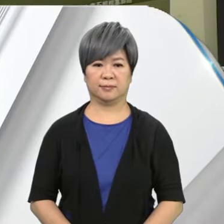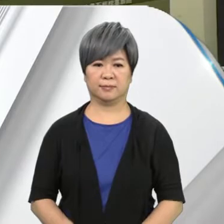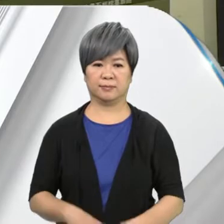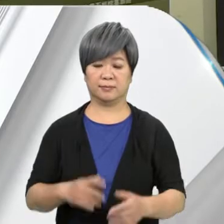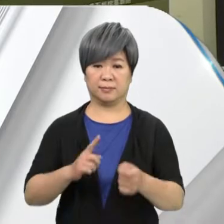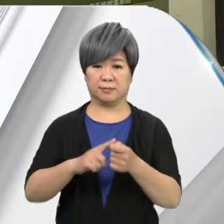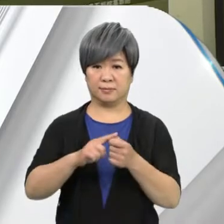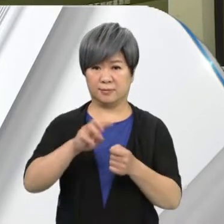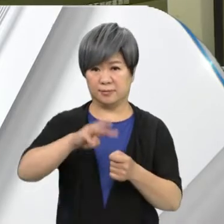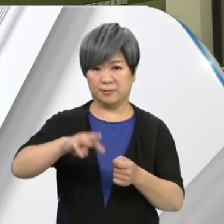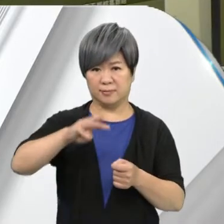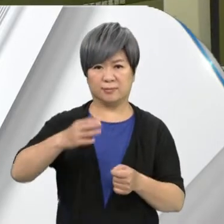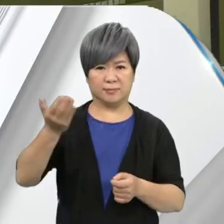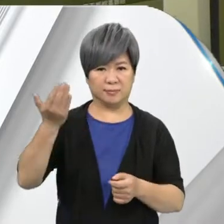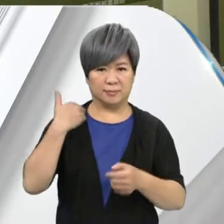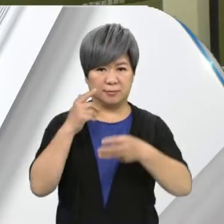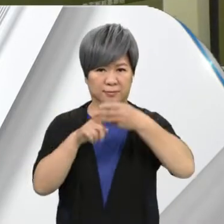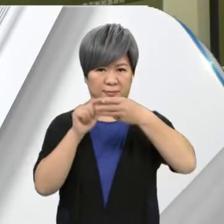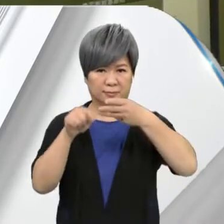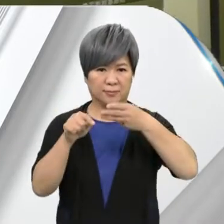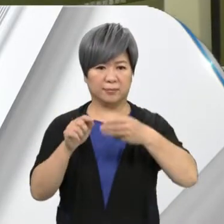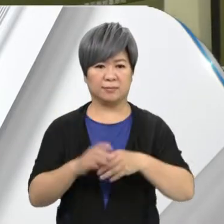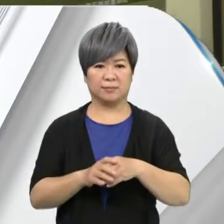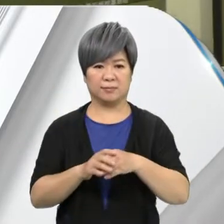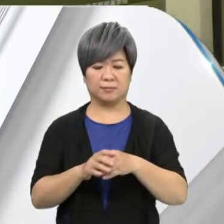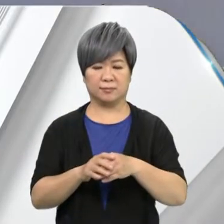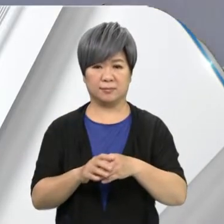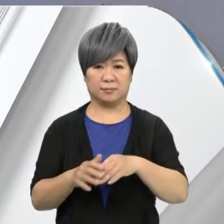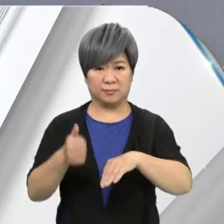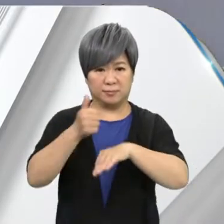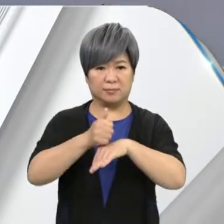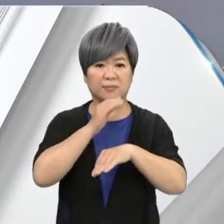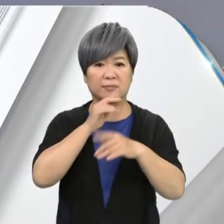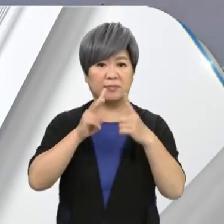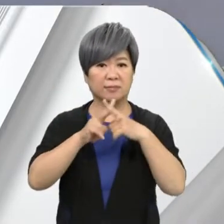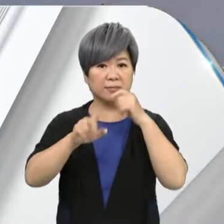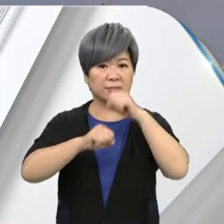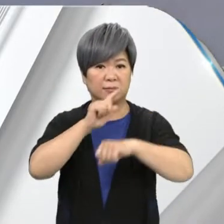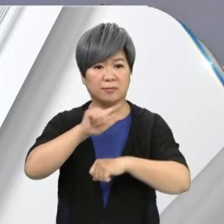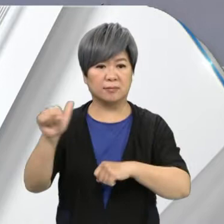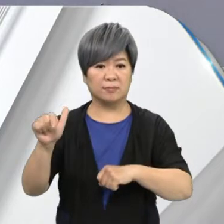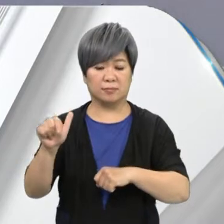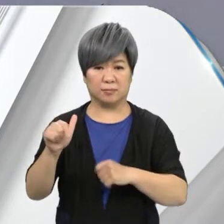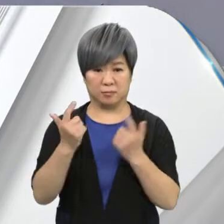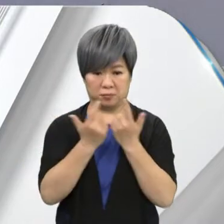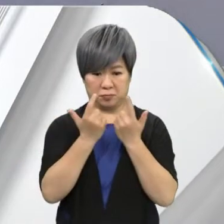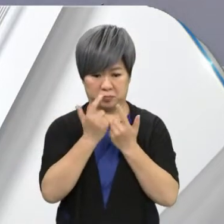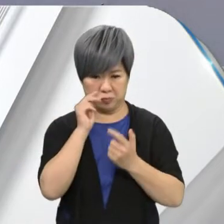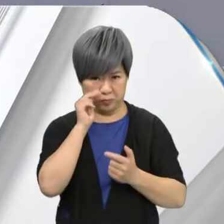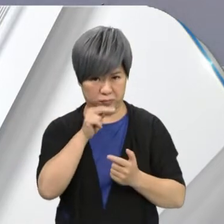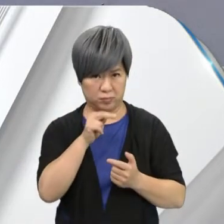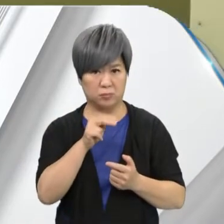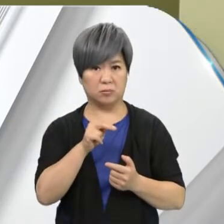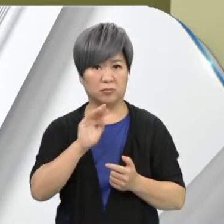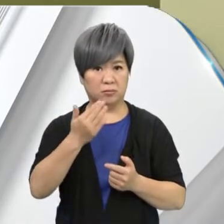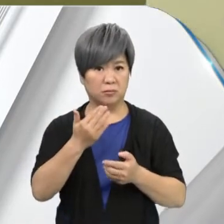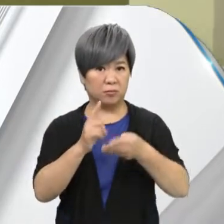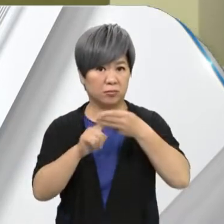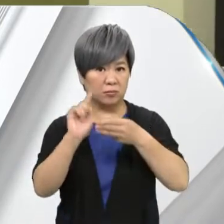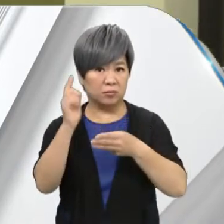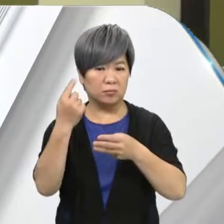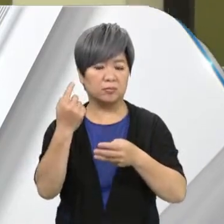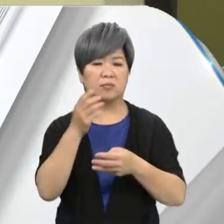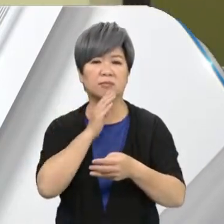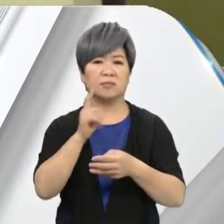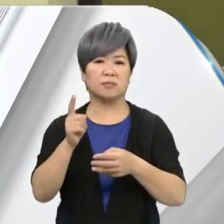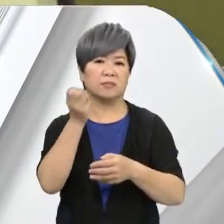3000年前的玉，它上面呢、是一个小动物啊，可是是台北出土的，可是玉是花莲的玉啊。